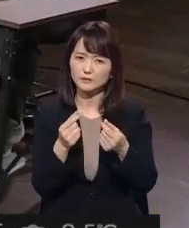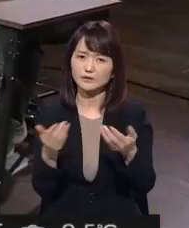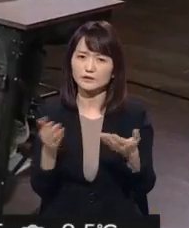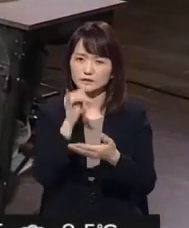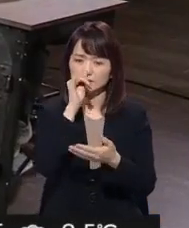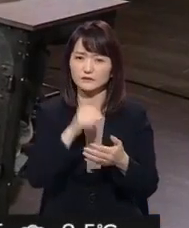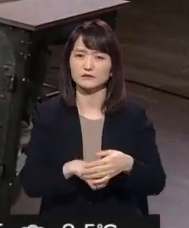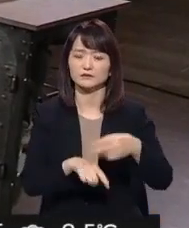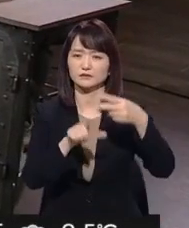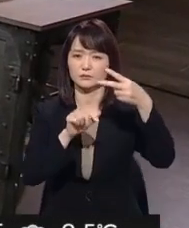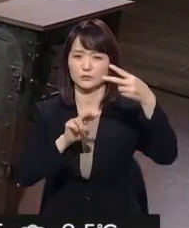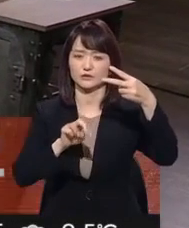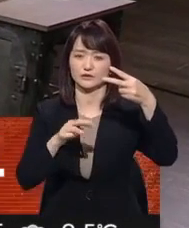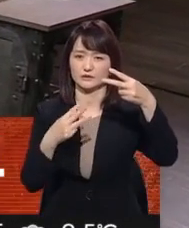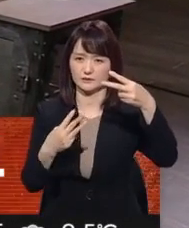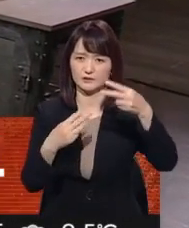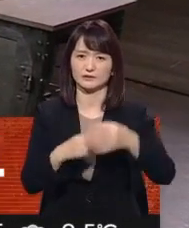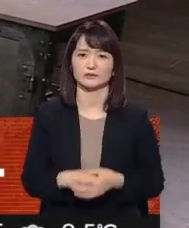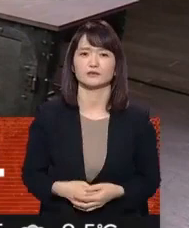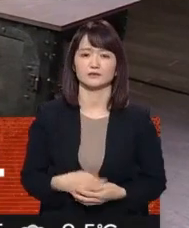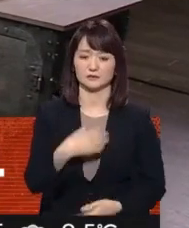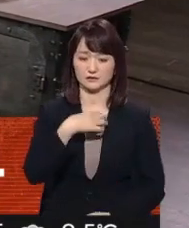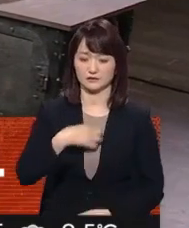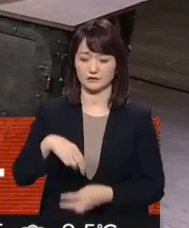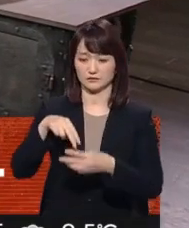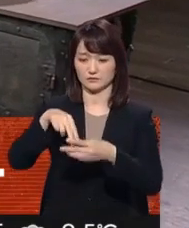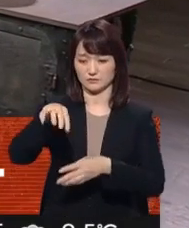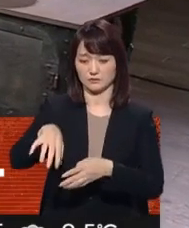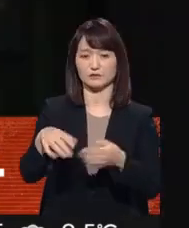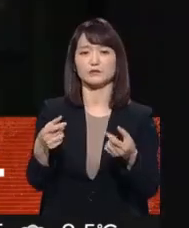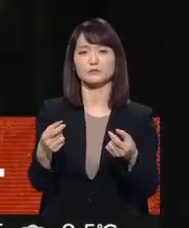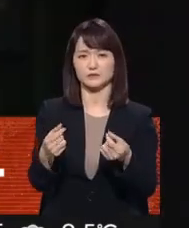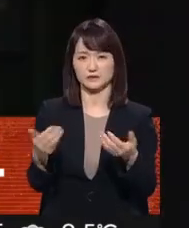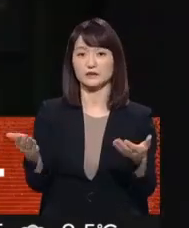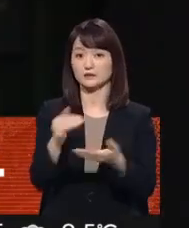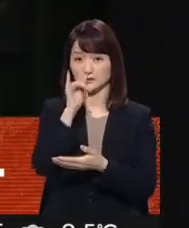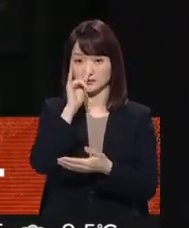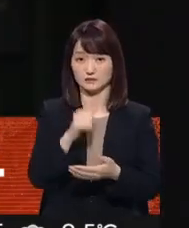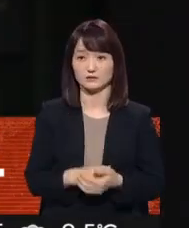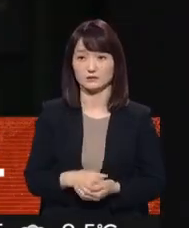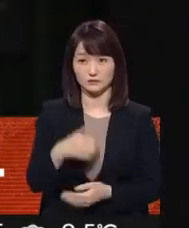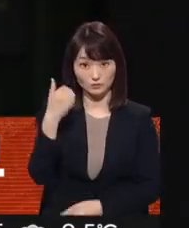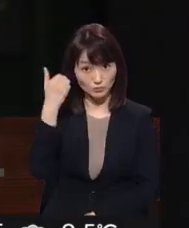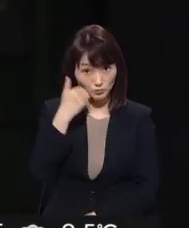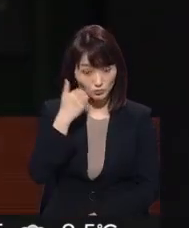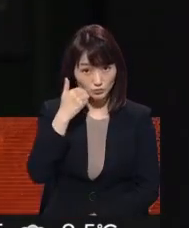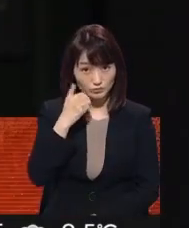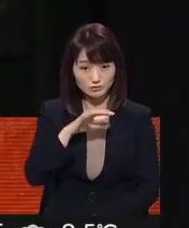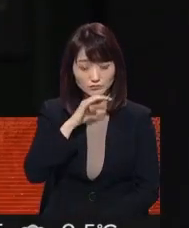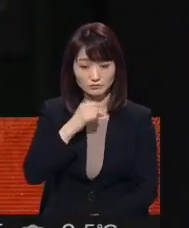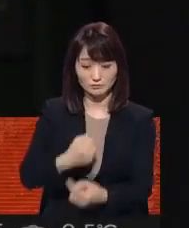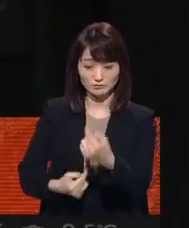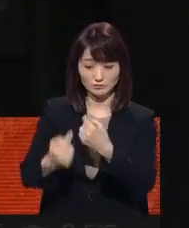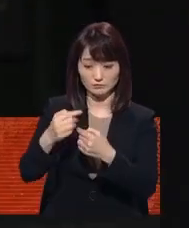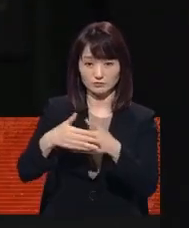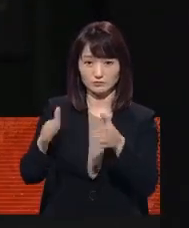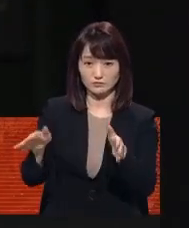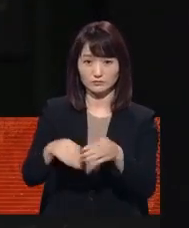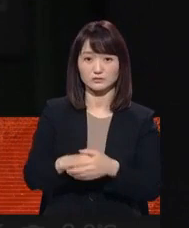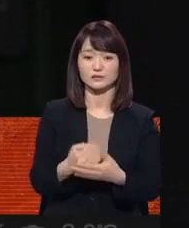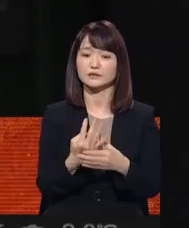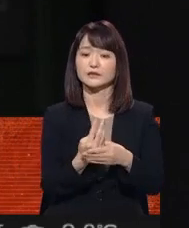맞습니다 지난 2월 23일에도이 신월3동 주민센터에 비슷한 일이 있었는데요 당시에 누군가 민원 창구에 현금